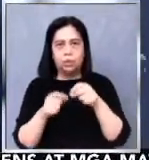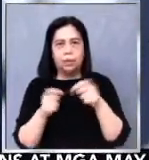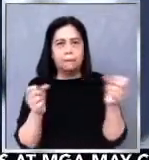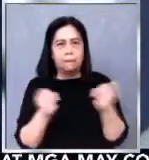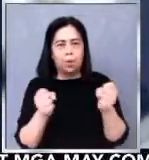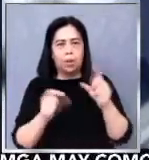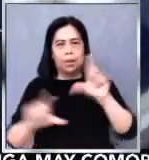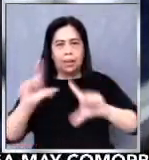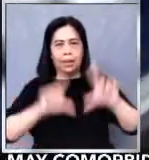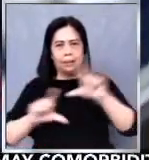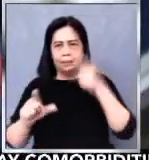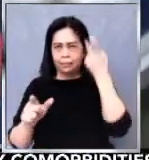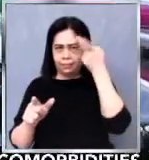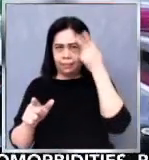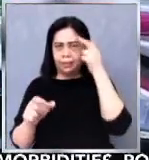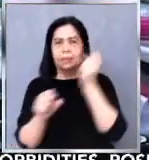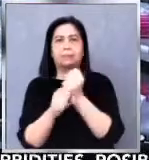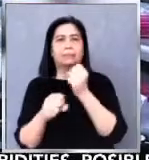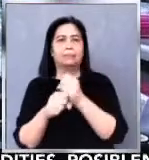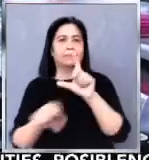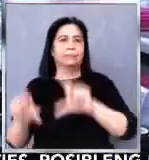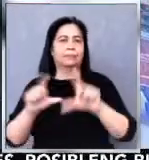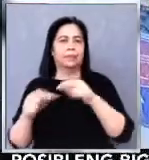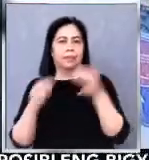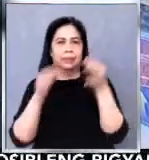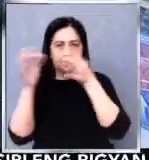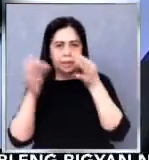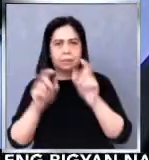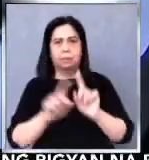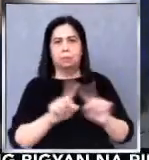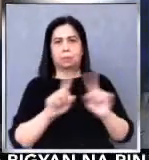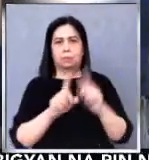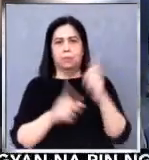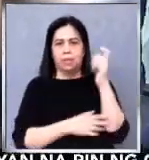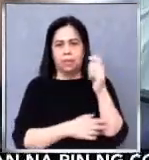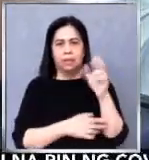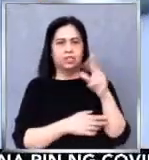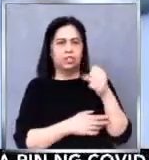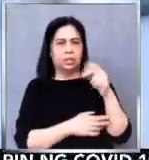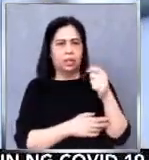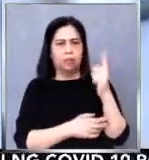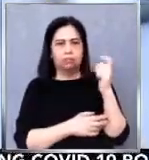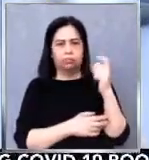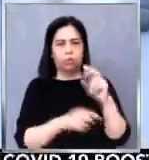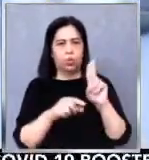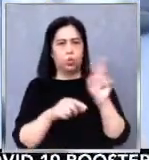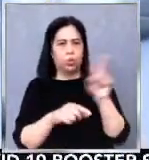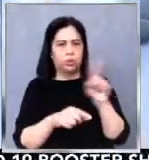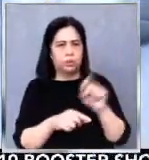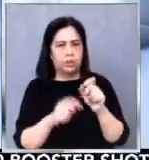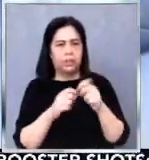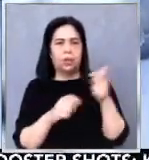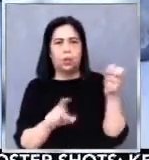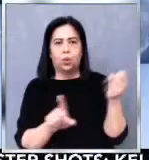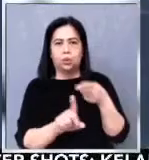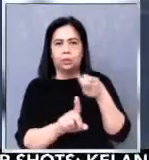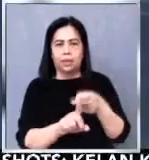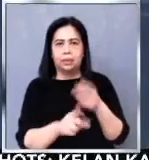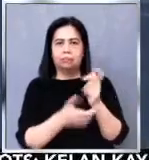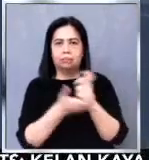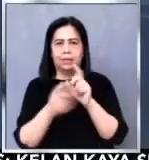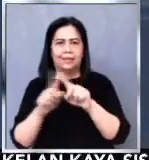lang gawaan ng droga. Samot-saring armas din gaya ng shotgun, Uzi, automatic rifle at napakaraming bala para sa